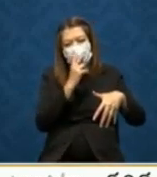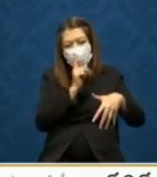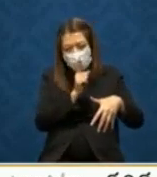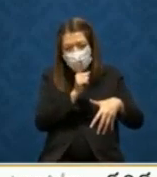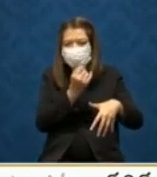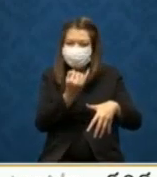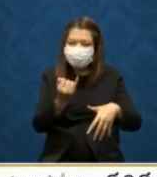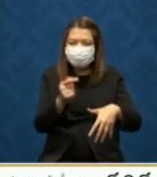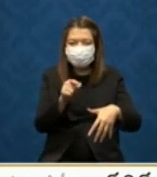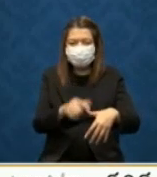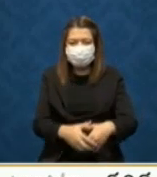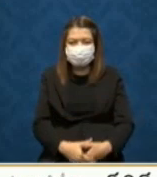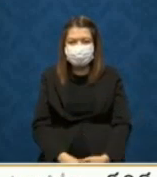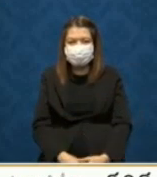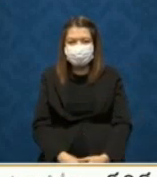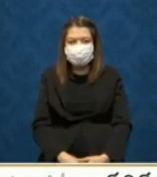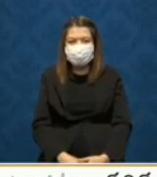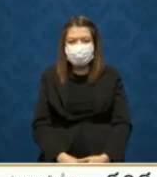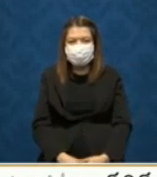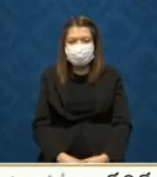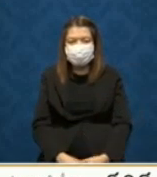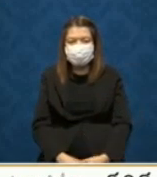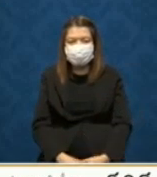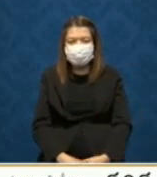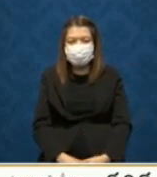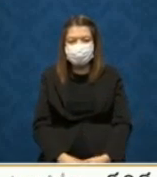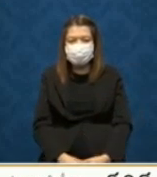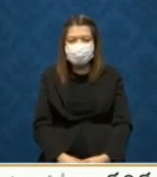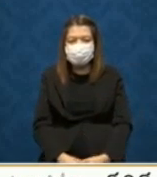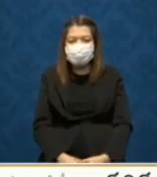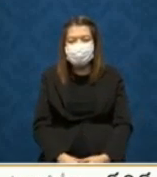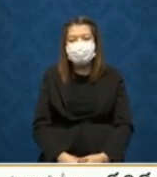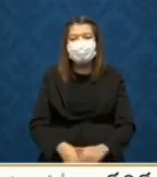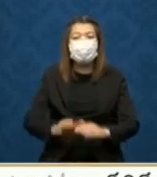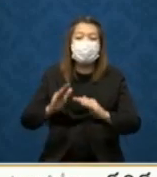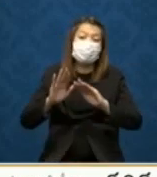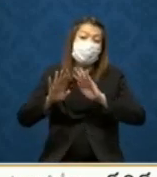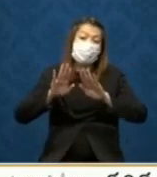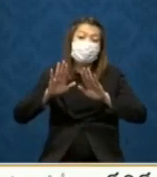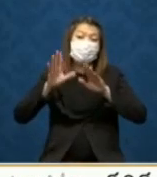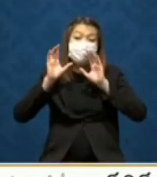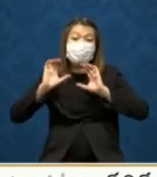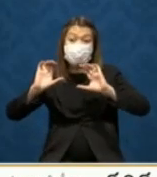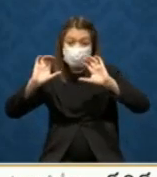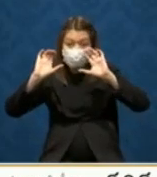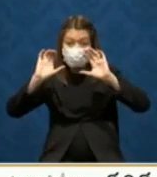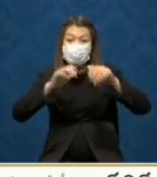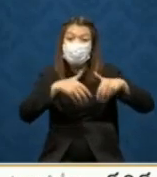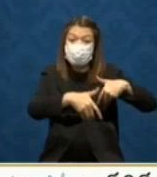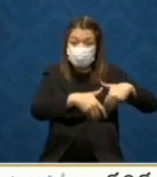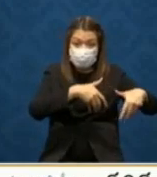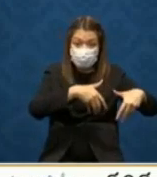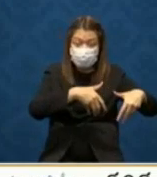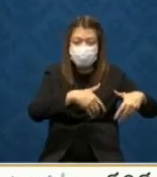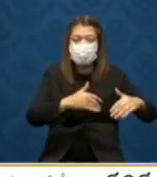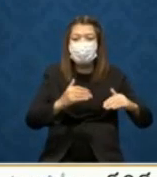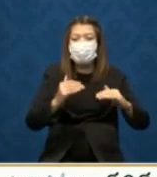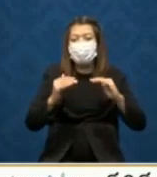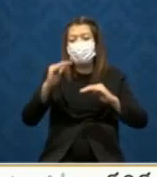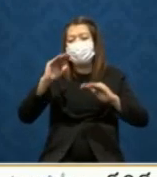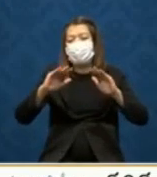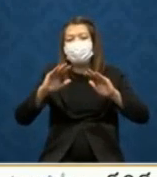วันนี้ถ้าถามว่าเทียบรัฐบาลกับประชาชนก็เปรียบเสมือน